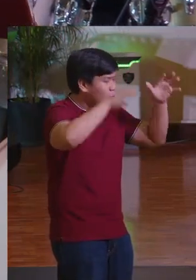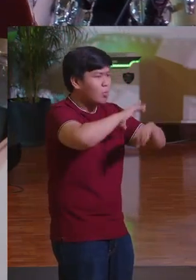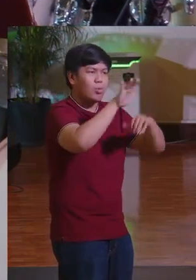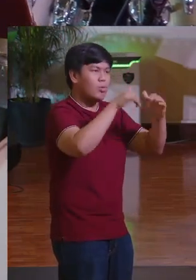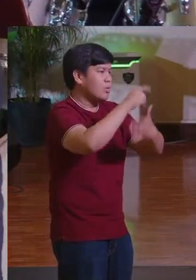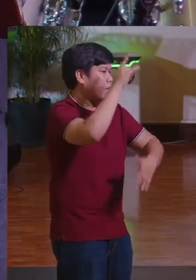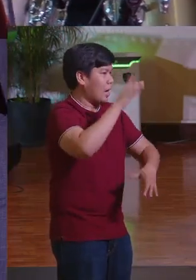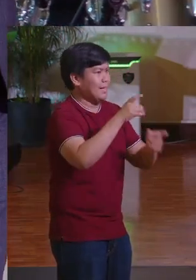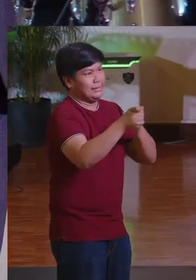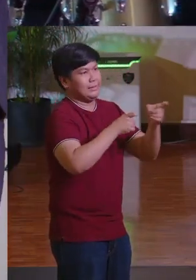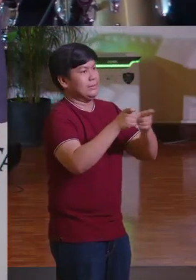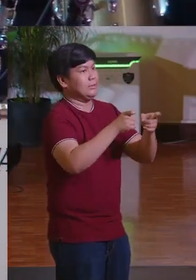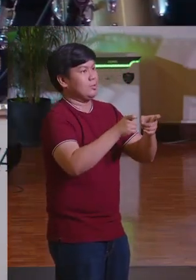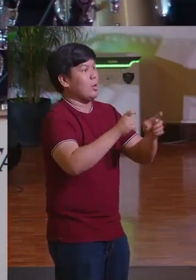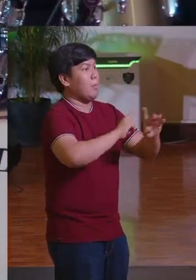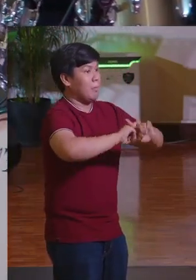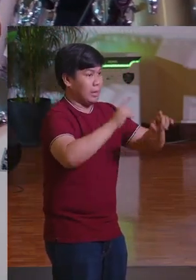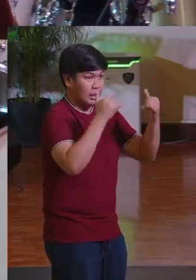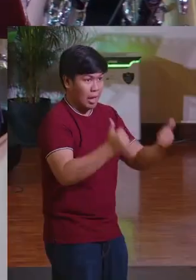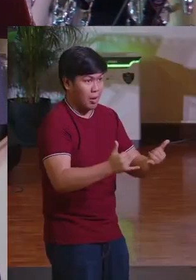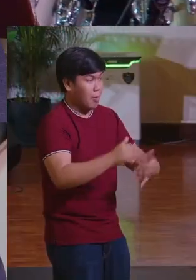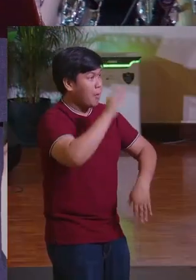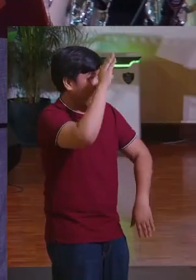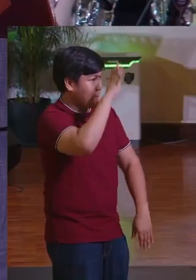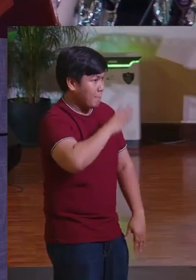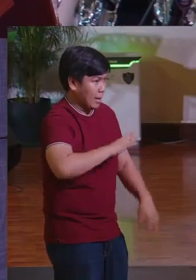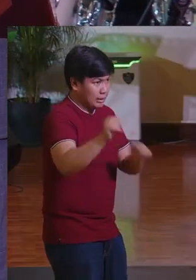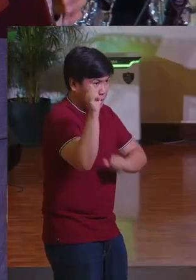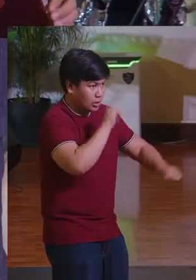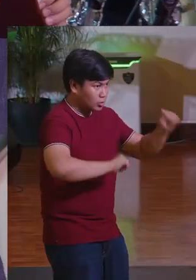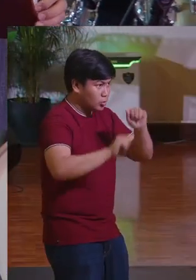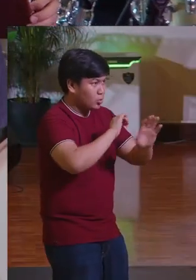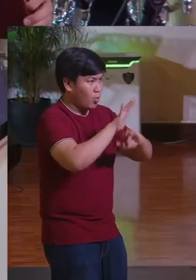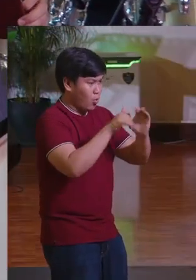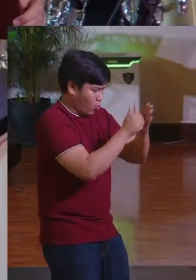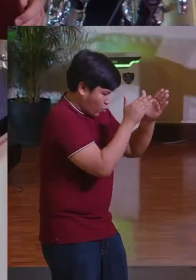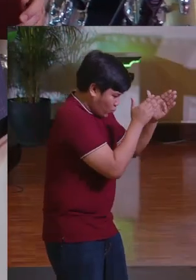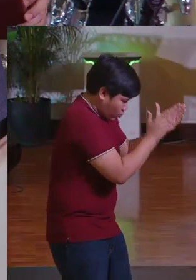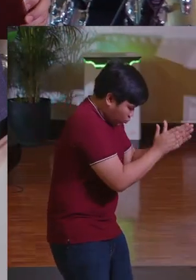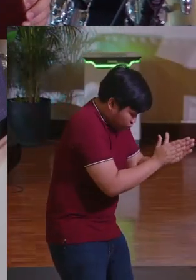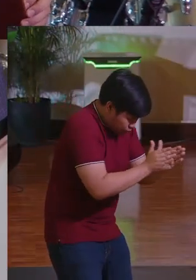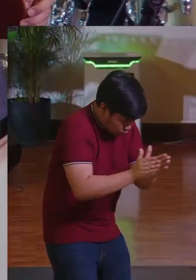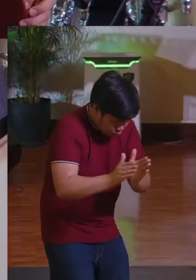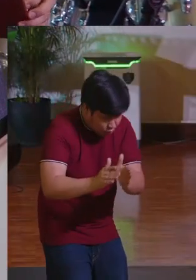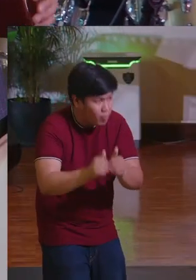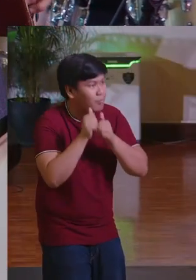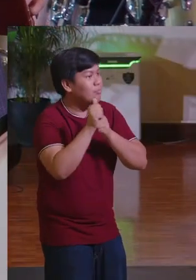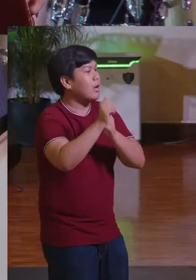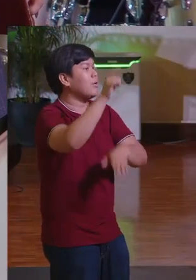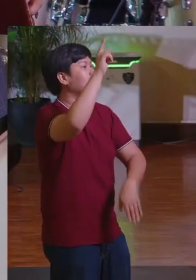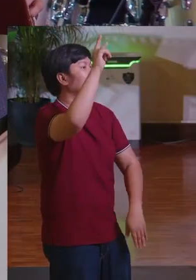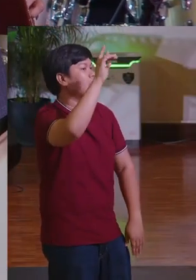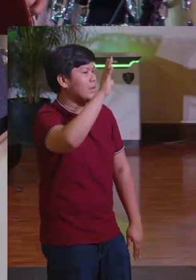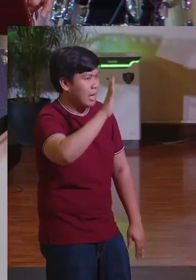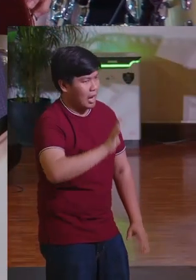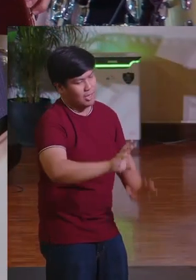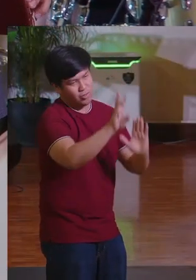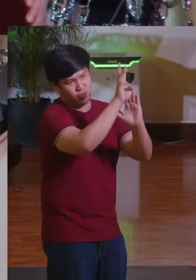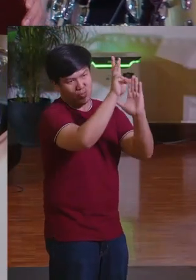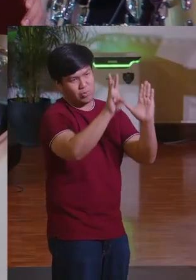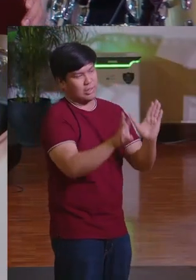na ito ay luminya sa kagustuhan ng Diyos. Alam niyo po, share ko lang po ang